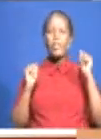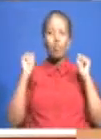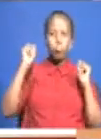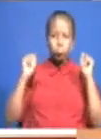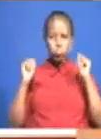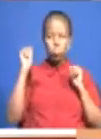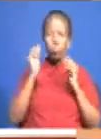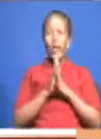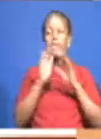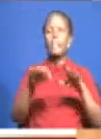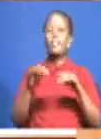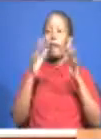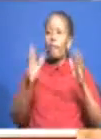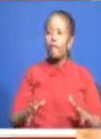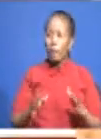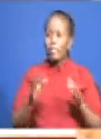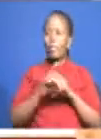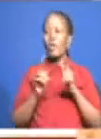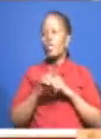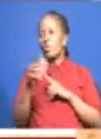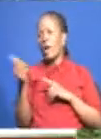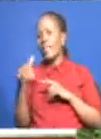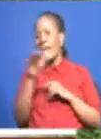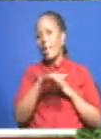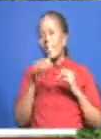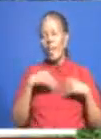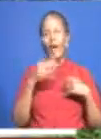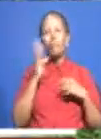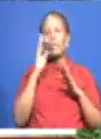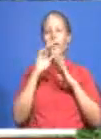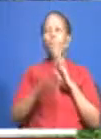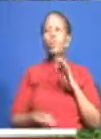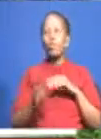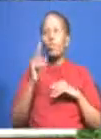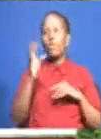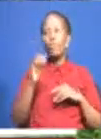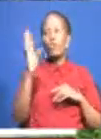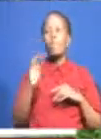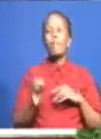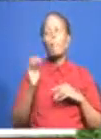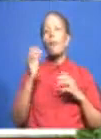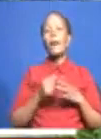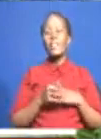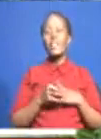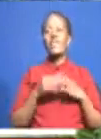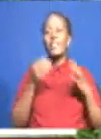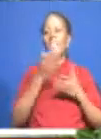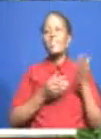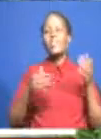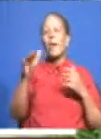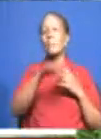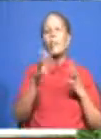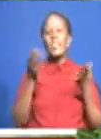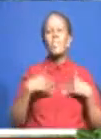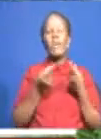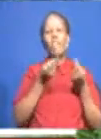vya maji vikiwa na maji ya chini ya asilimia 40. My area, there's over 300, 400 earthfill pans, which are not helping us because rain is